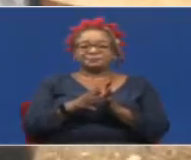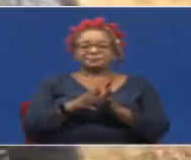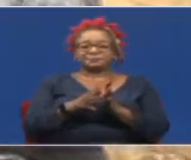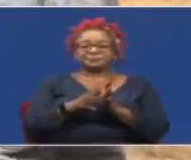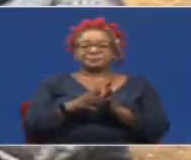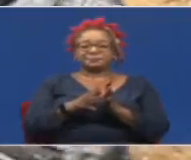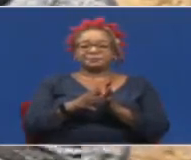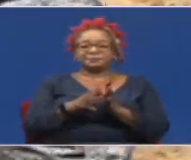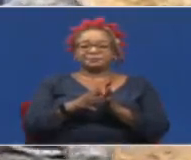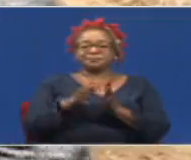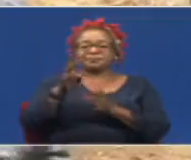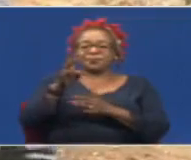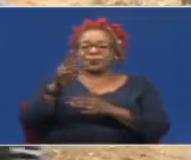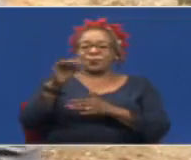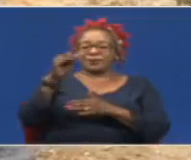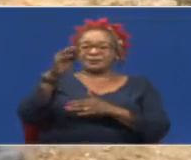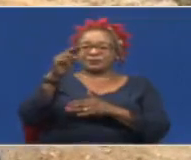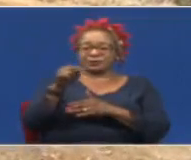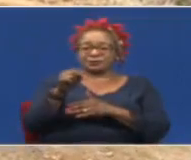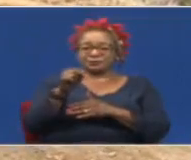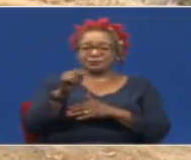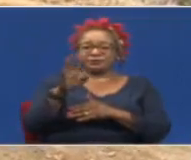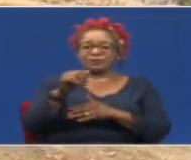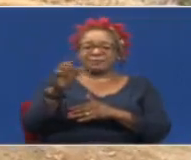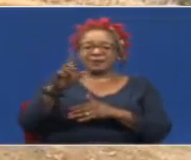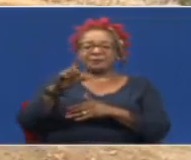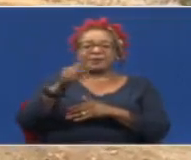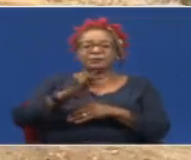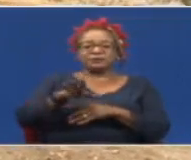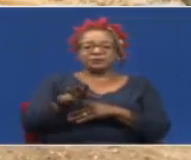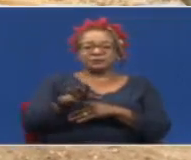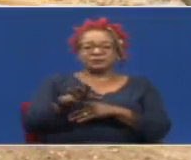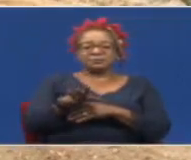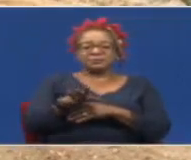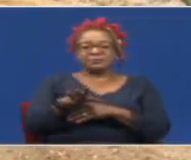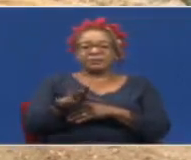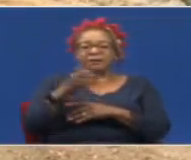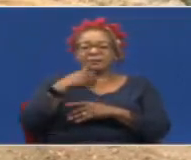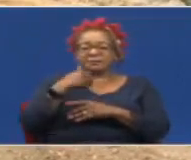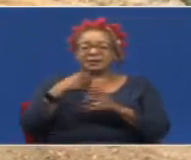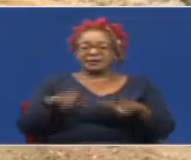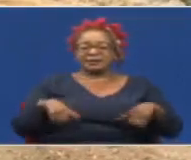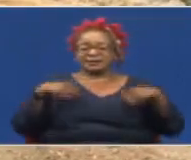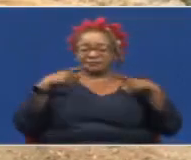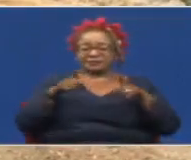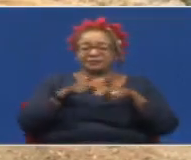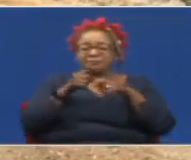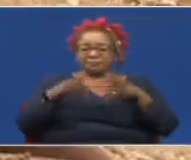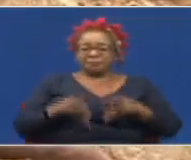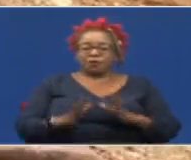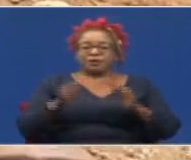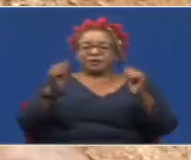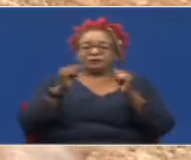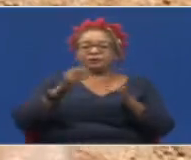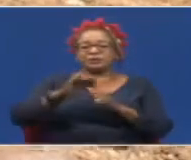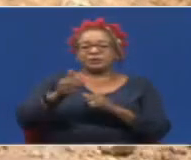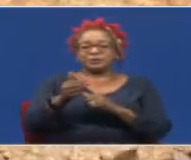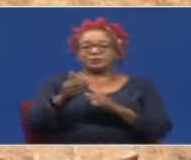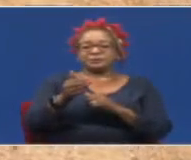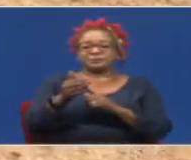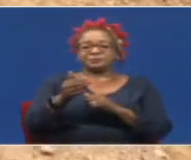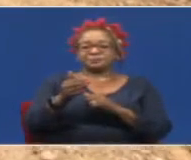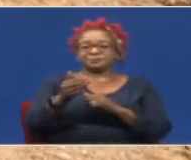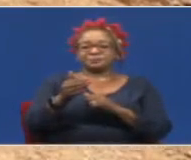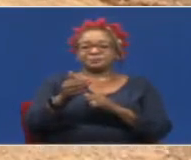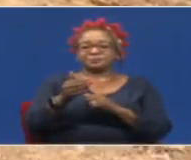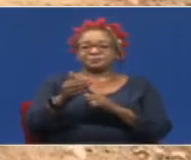Kwa majina ni Wilson Janjonguni kutoka Laikipia County, mkanji na mzaliwa wa Nanyuki town. Ukweli ni